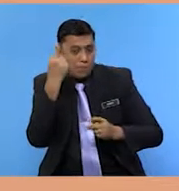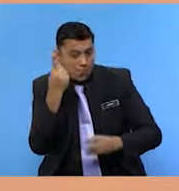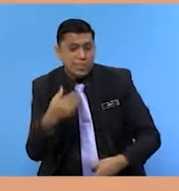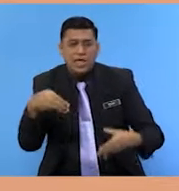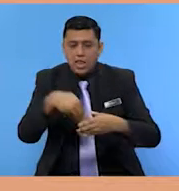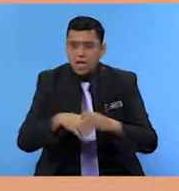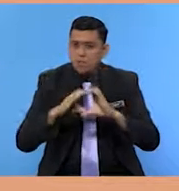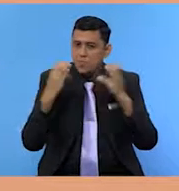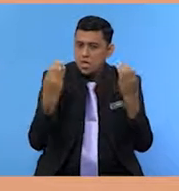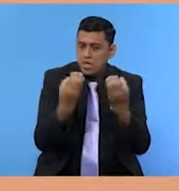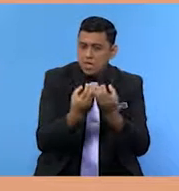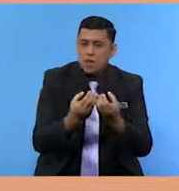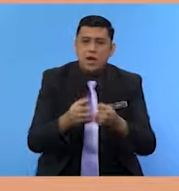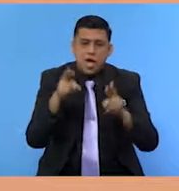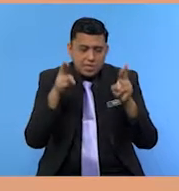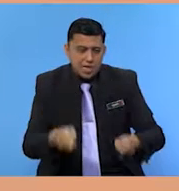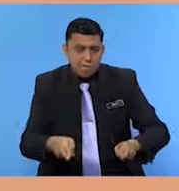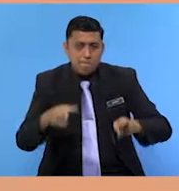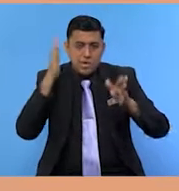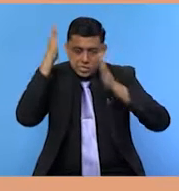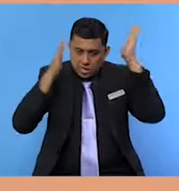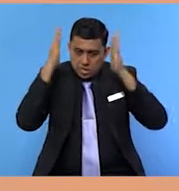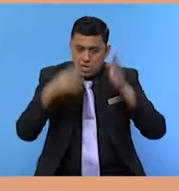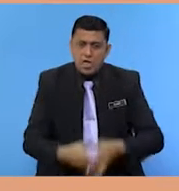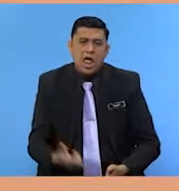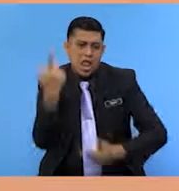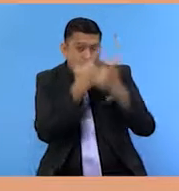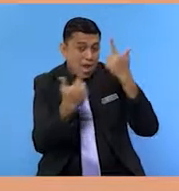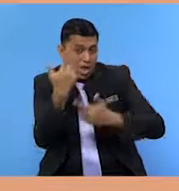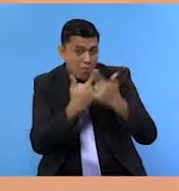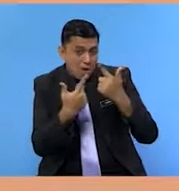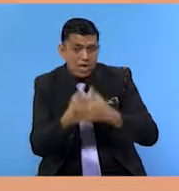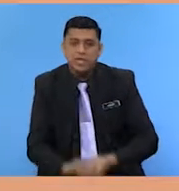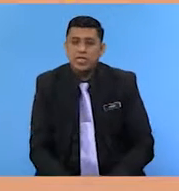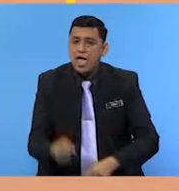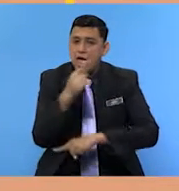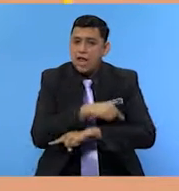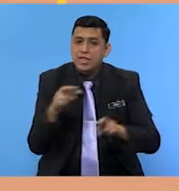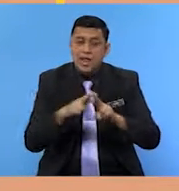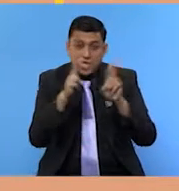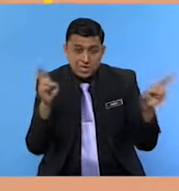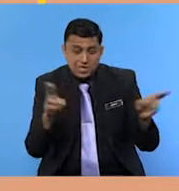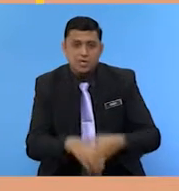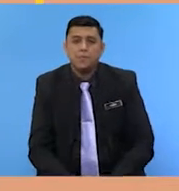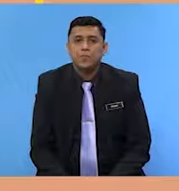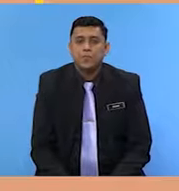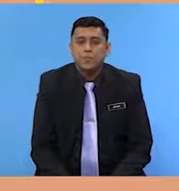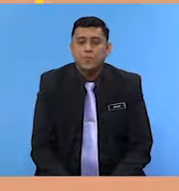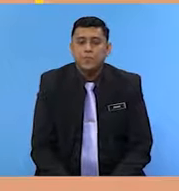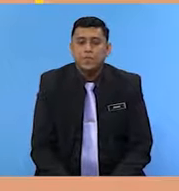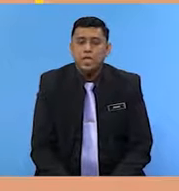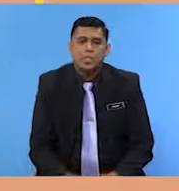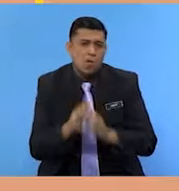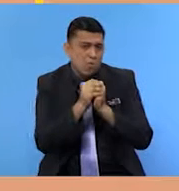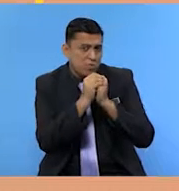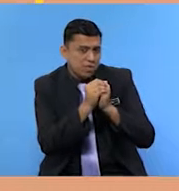kalangan rakyat Malaysia. Amalan kunjung-mengunjung ketika merayakan Hari Raya Aidilfitri misalnya ya, ataupun Tahun Baru